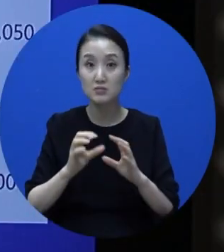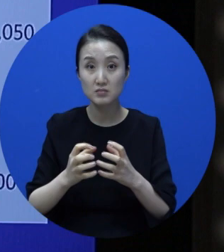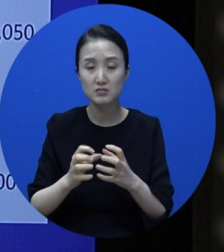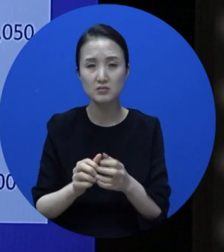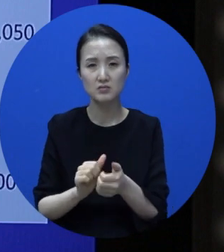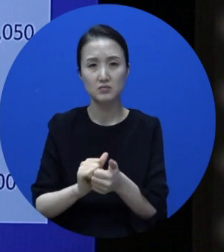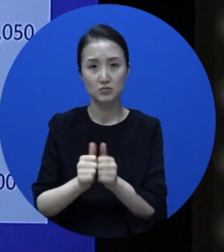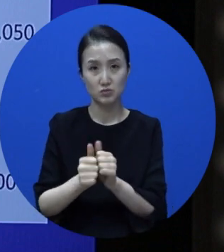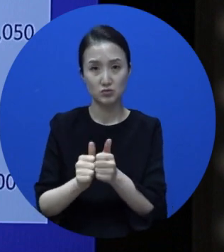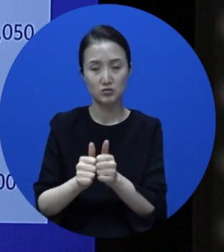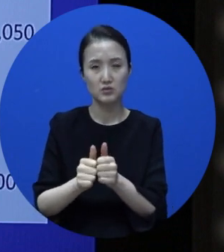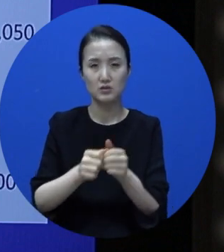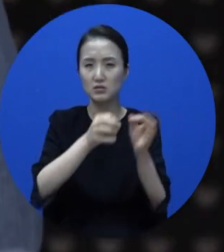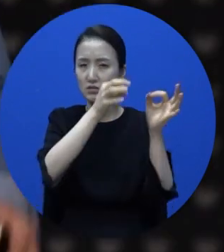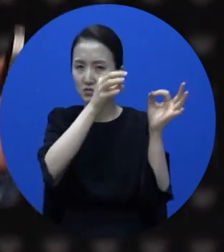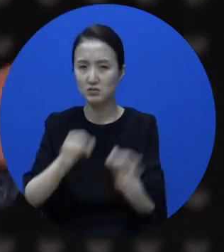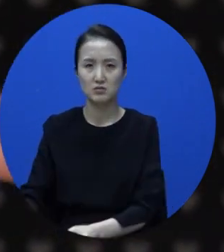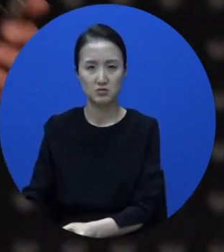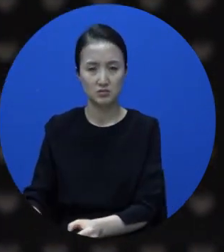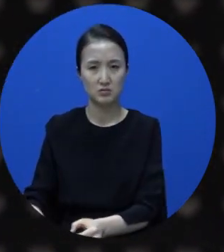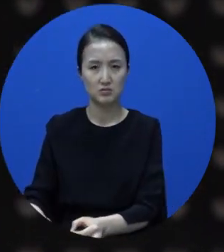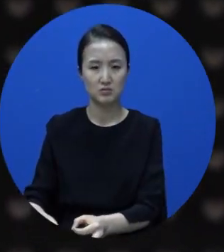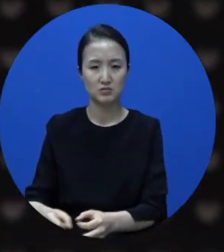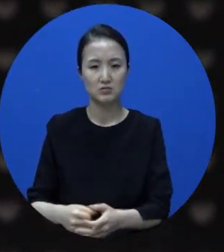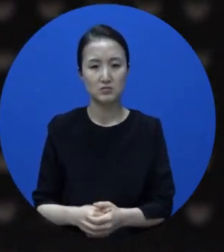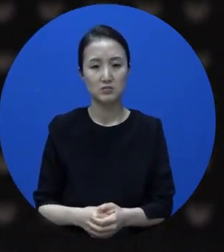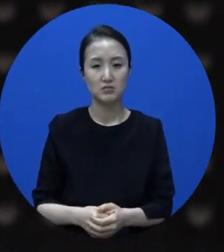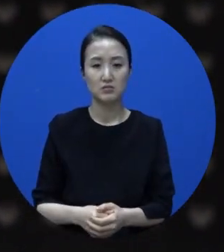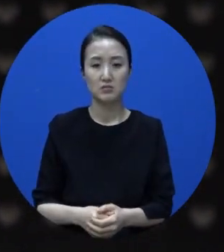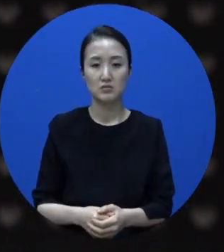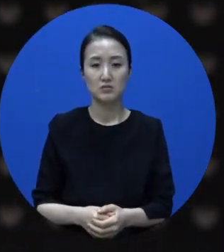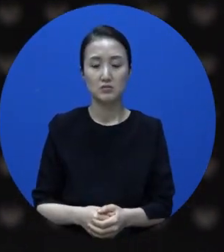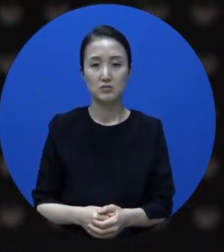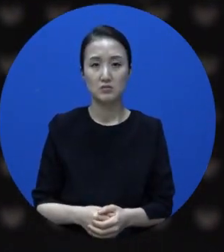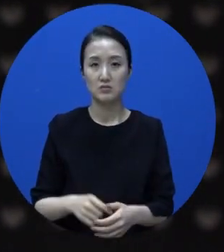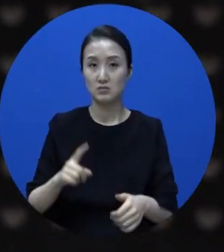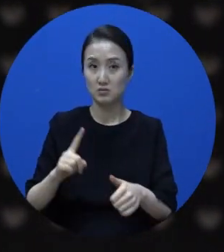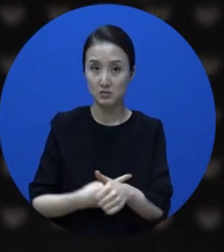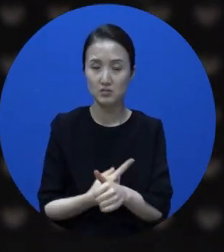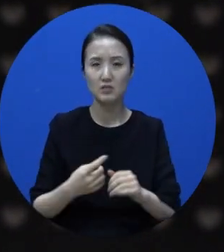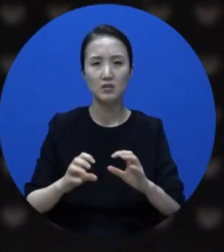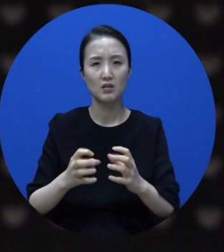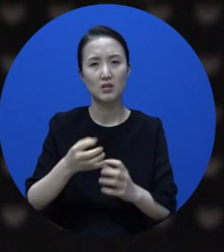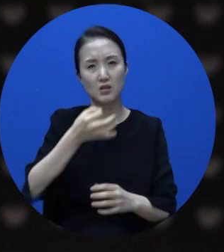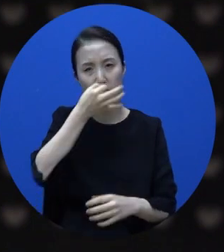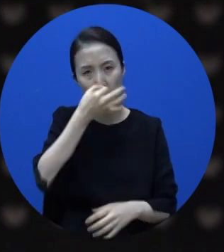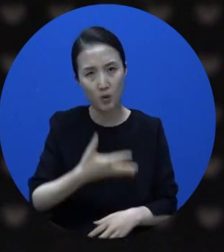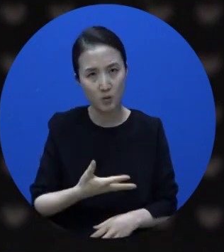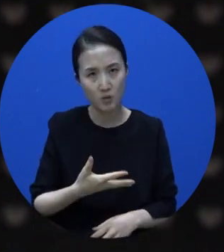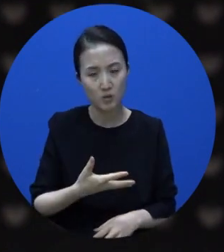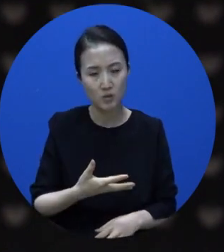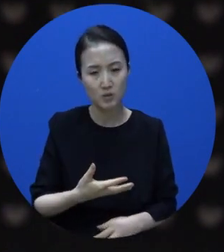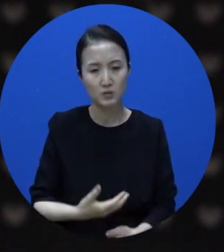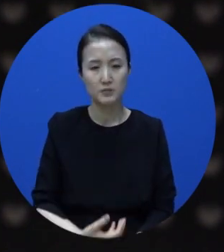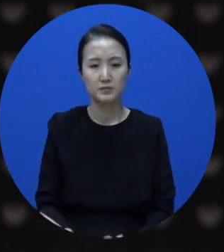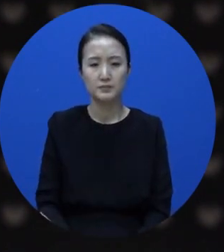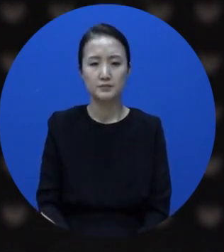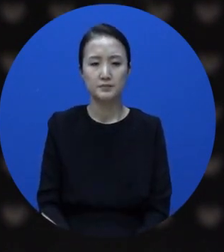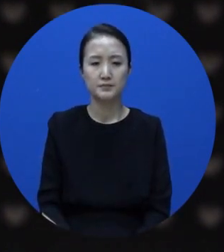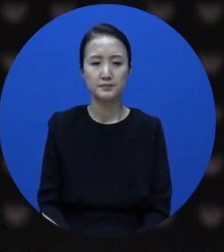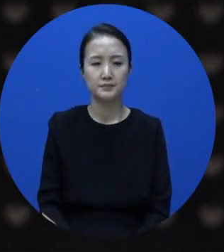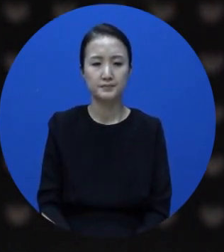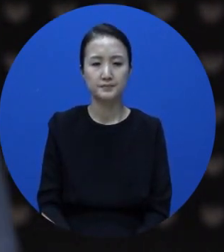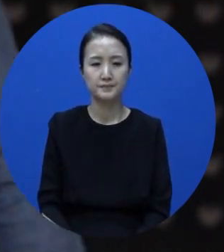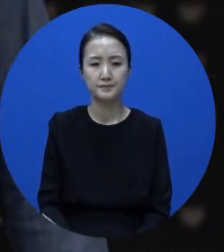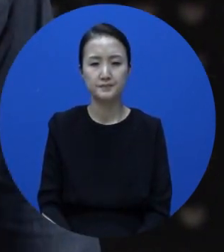합니다 금액의 신흥국들이 시청이 청하는 것 시초 줘